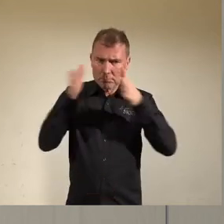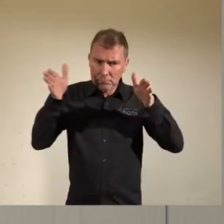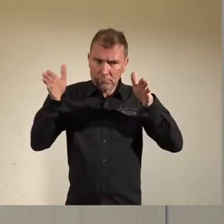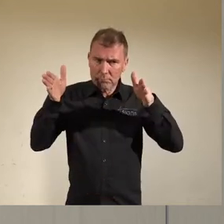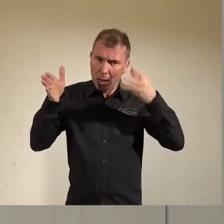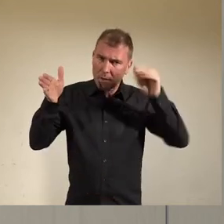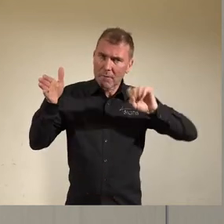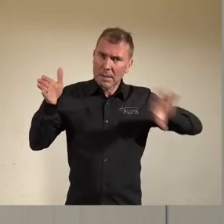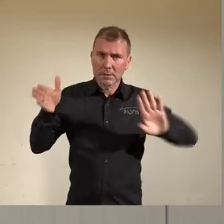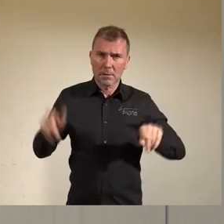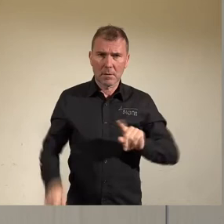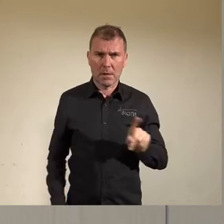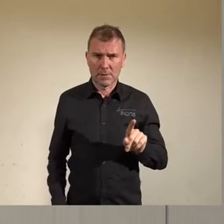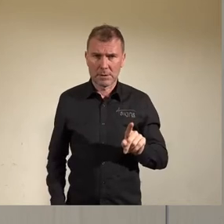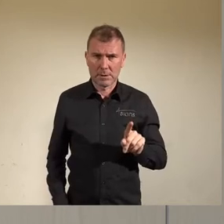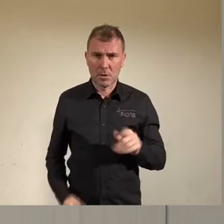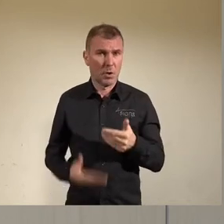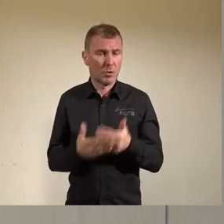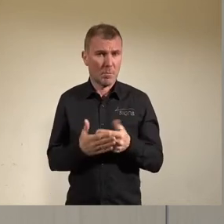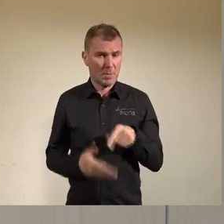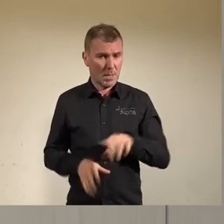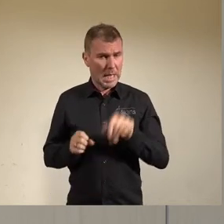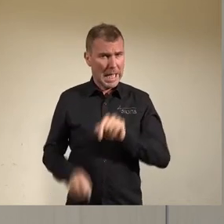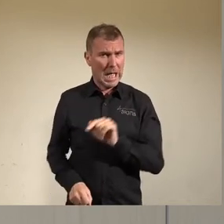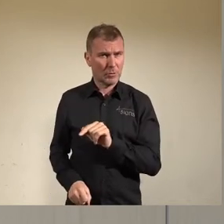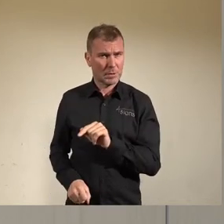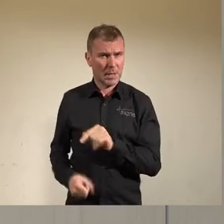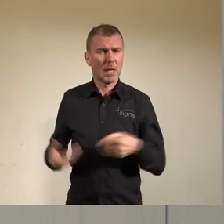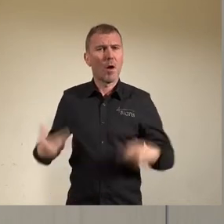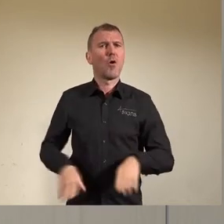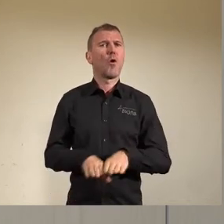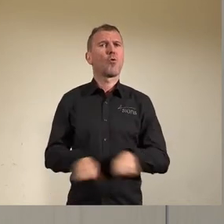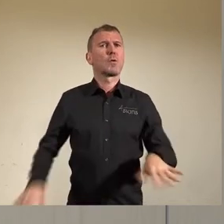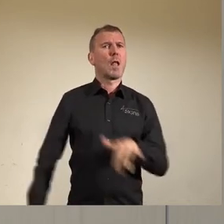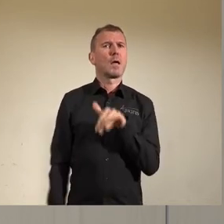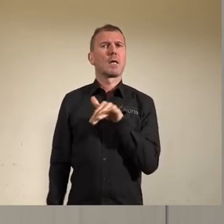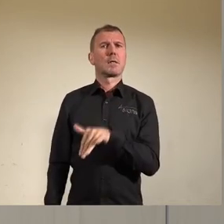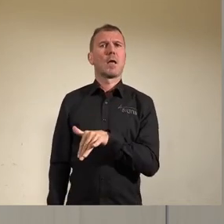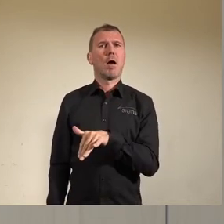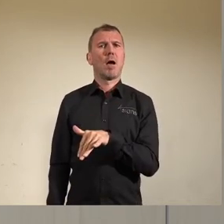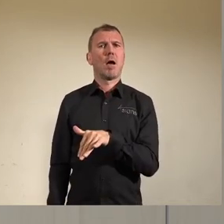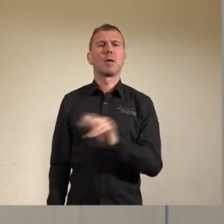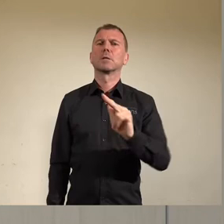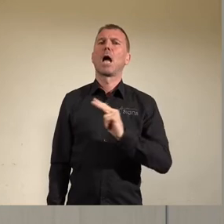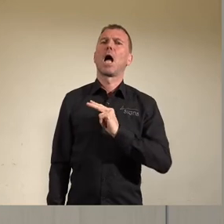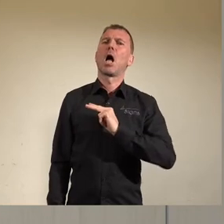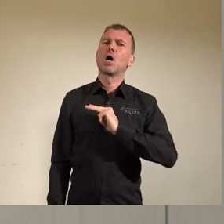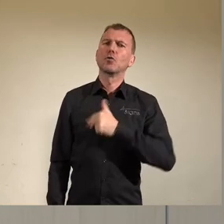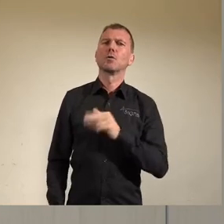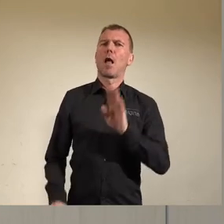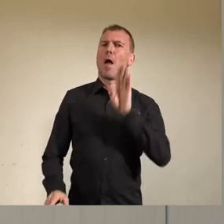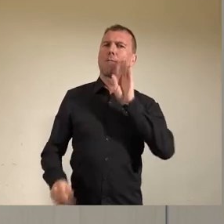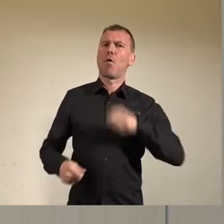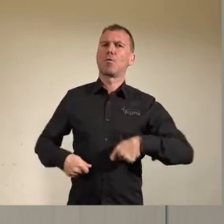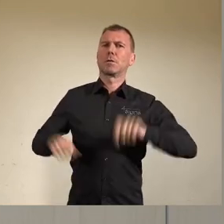dürfen. So legen wir mit diesem Haushalt die Grundlage dafür, dass der soziale